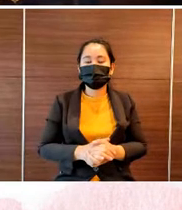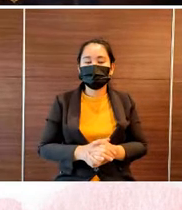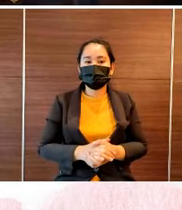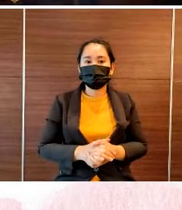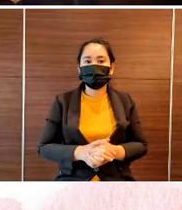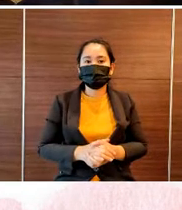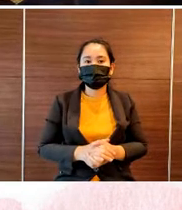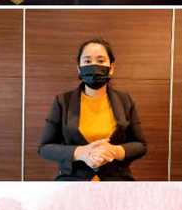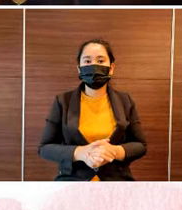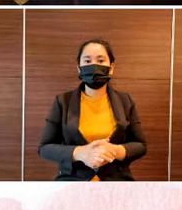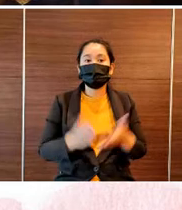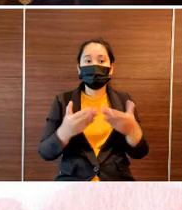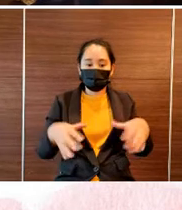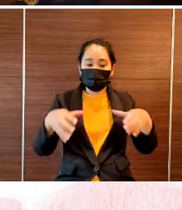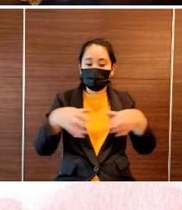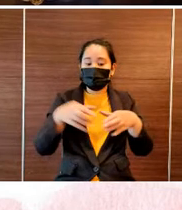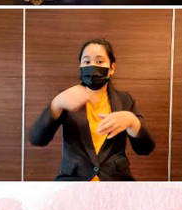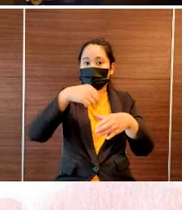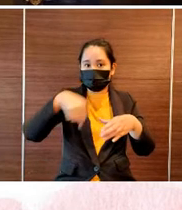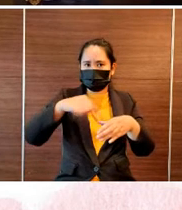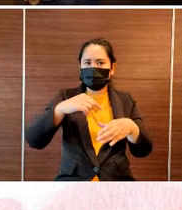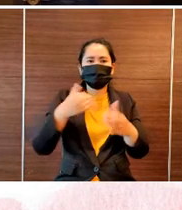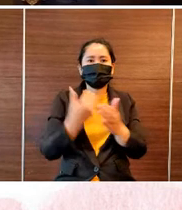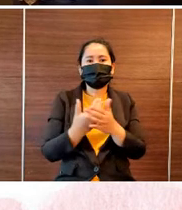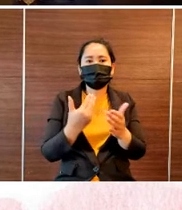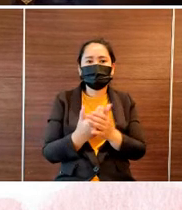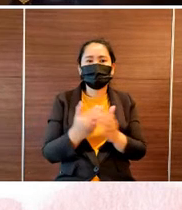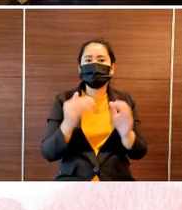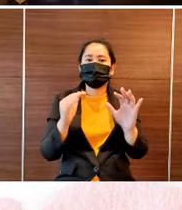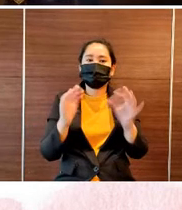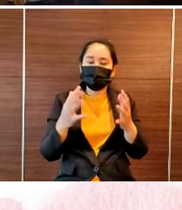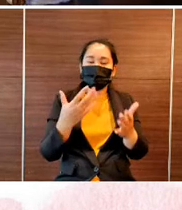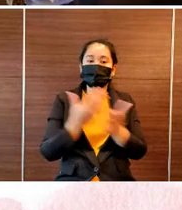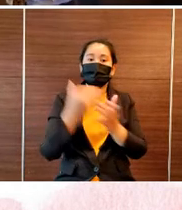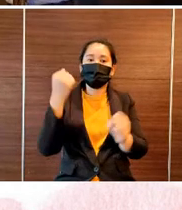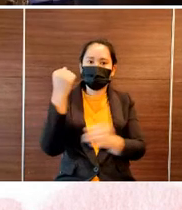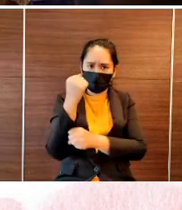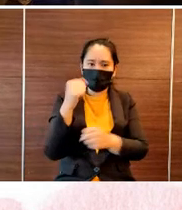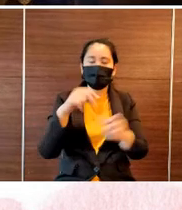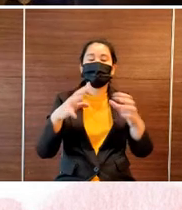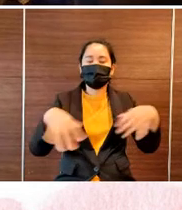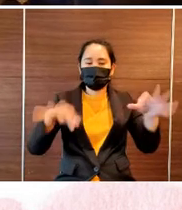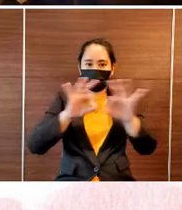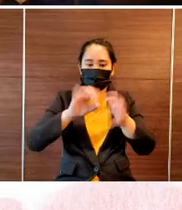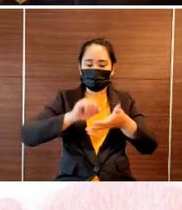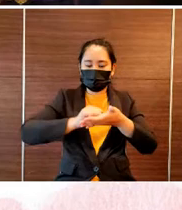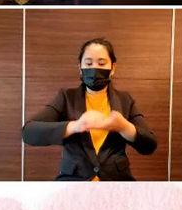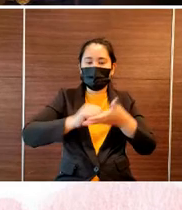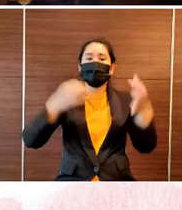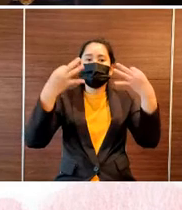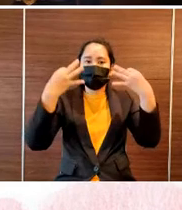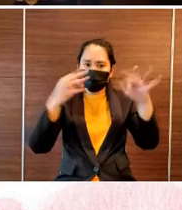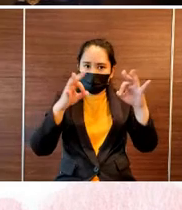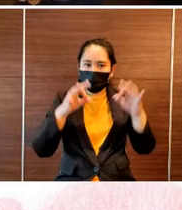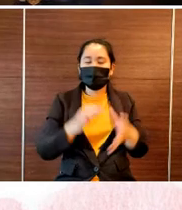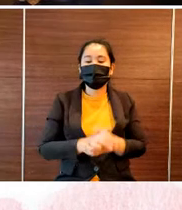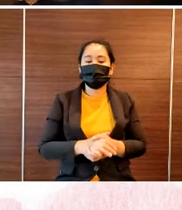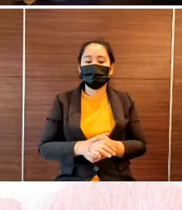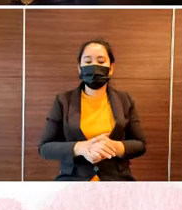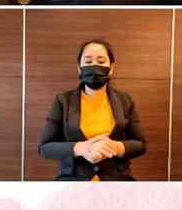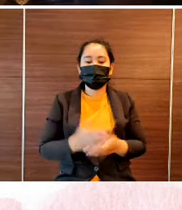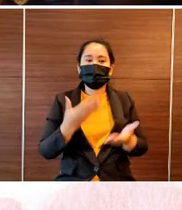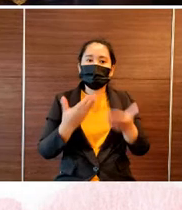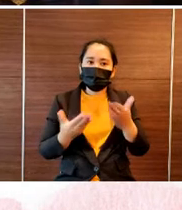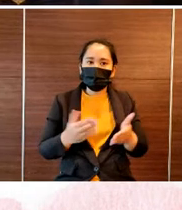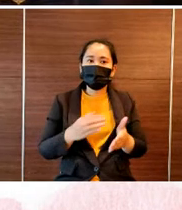นอกจากนั้นเนื่องจากกลุ่มคนเหล่านี้เศรษฐฐานะไม่ค่อยดีก็ต้องควรจะต้องฟรีนะครับฟรีนะครับอยู่น้อยก็ให้มี